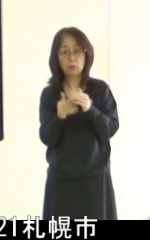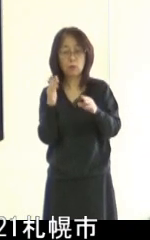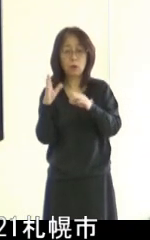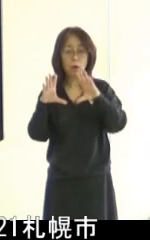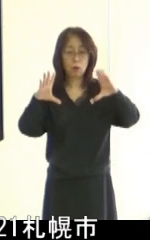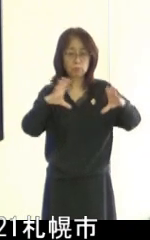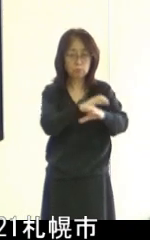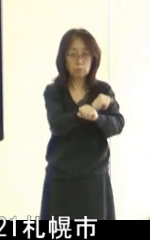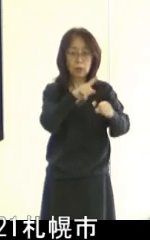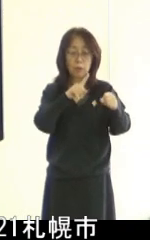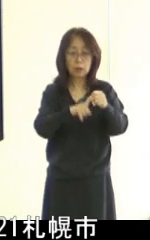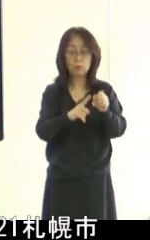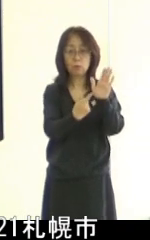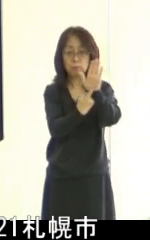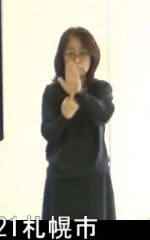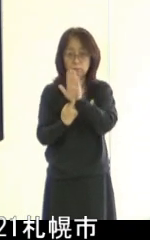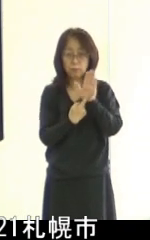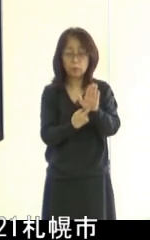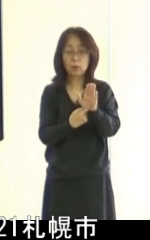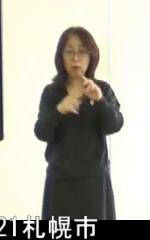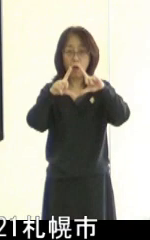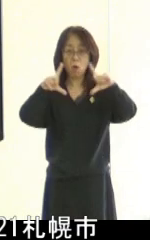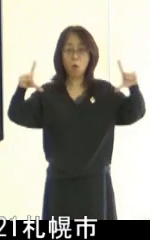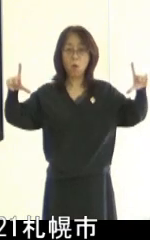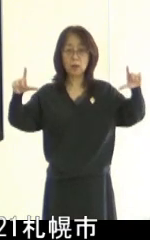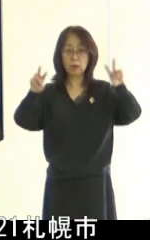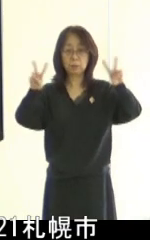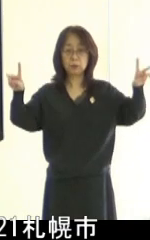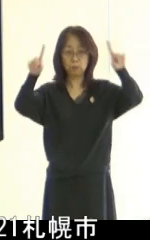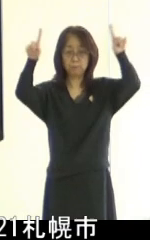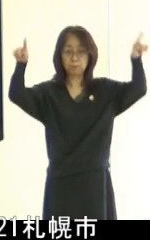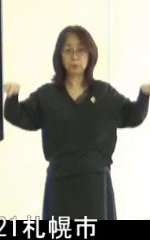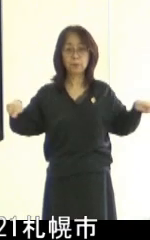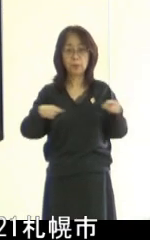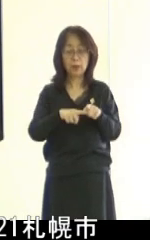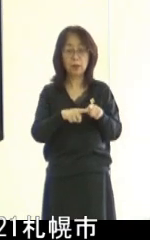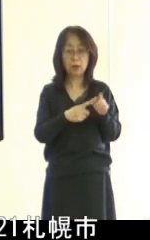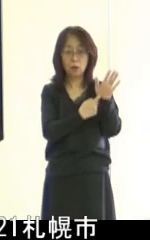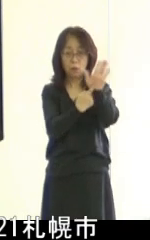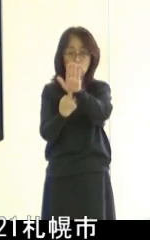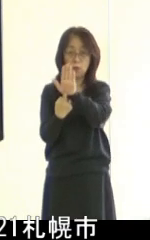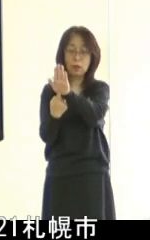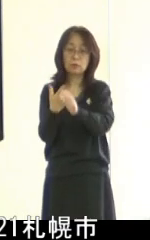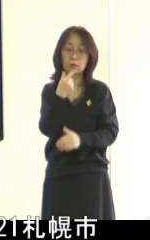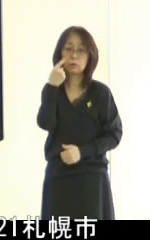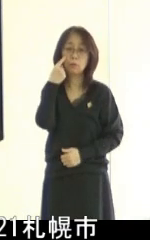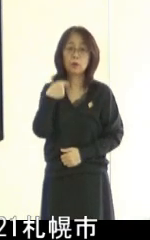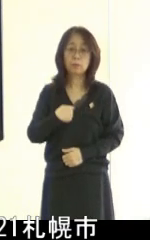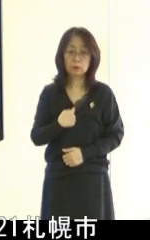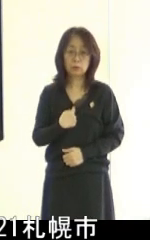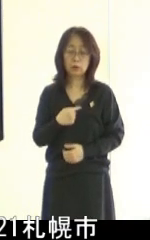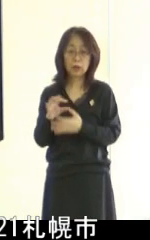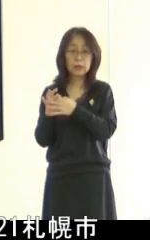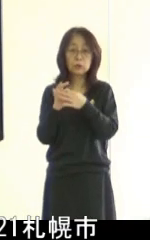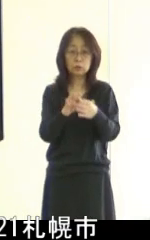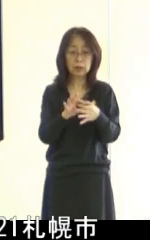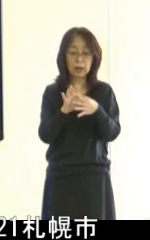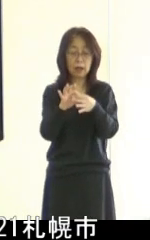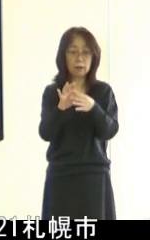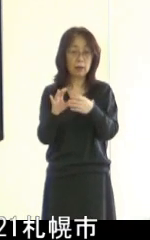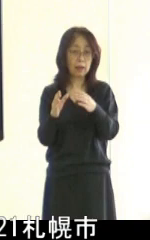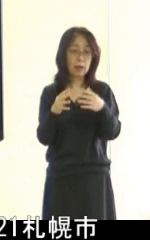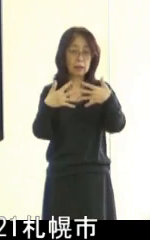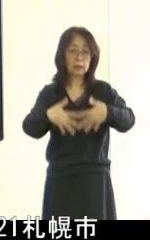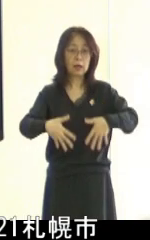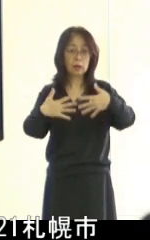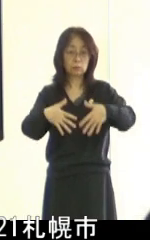方ビジョンで放映を押していただく予定でございます引き続き関係機関等を勉強しながら